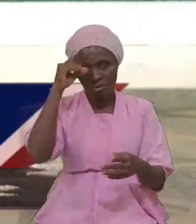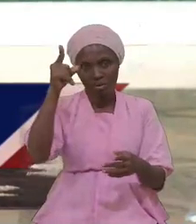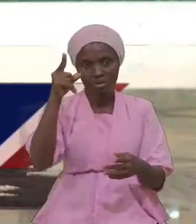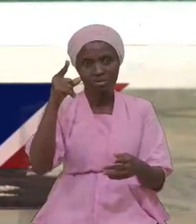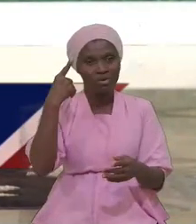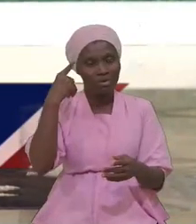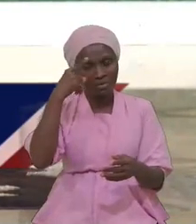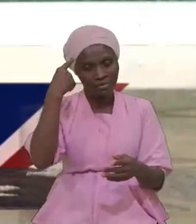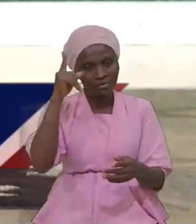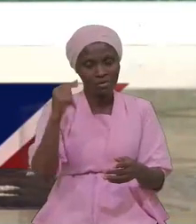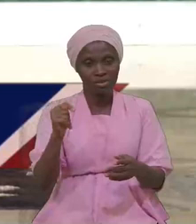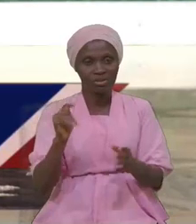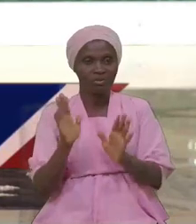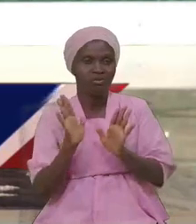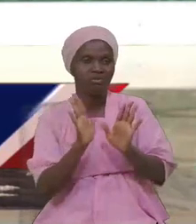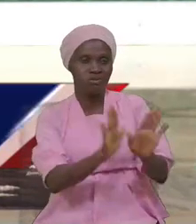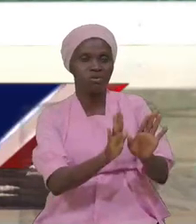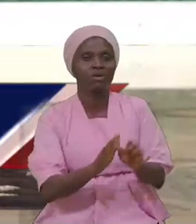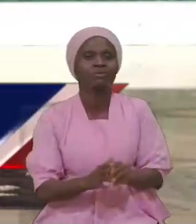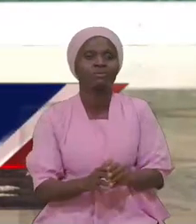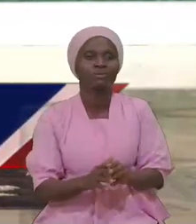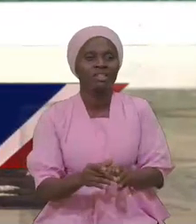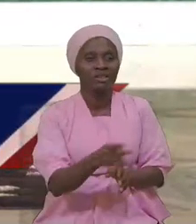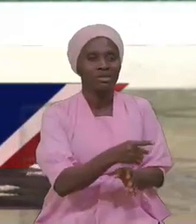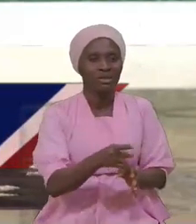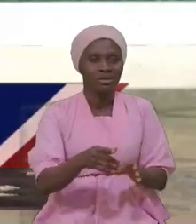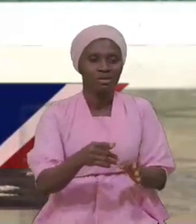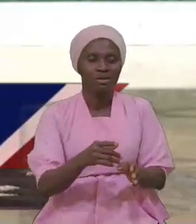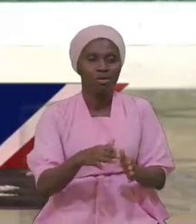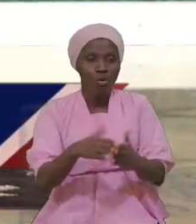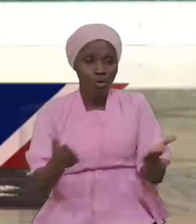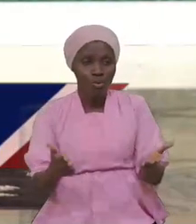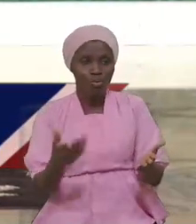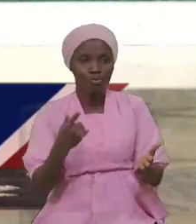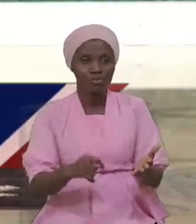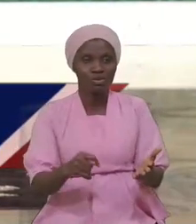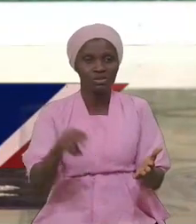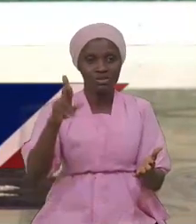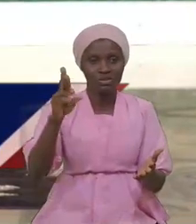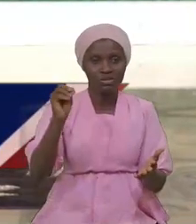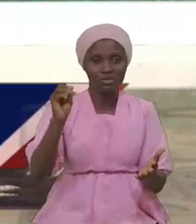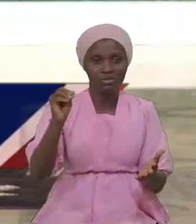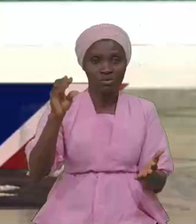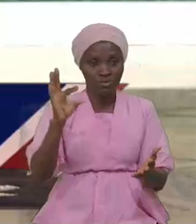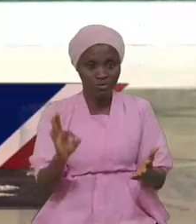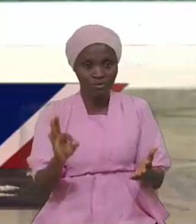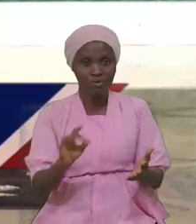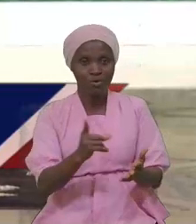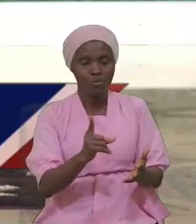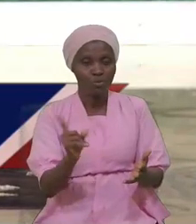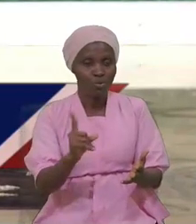la maison où il était. Personne ne leur ordonnait de le faire, mais ils avaient la